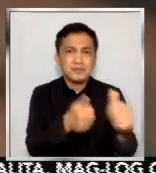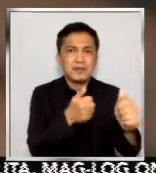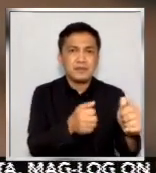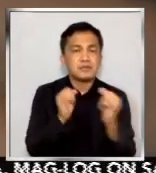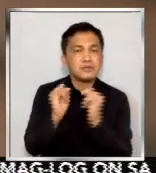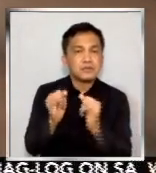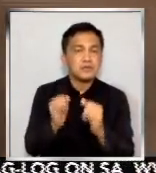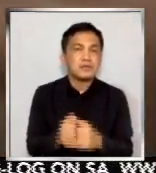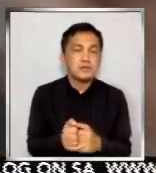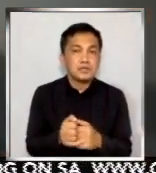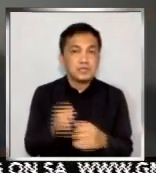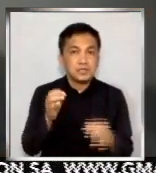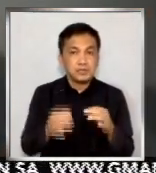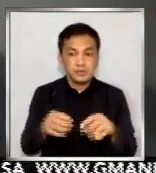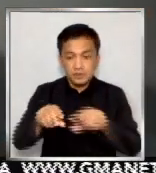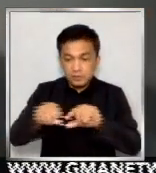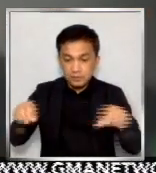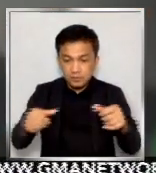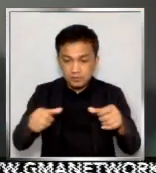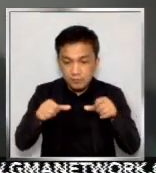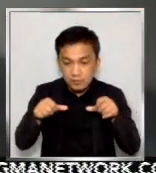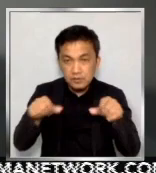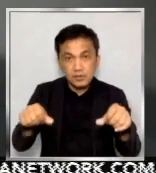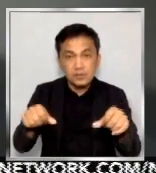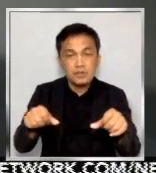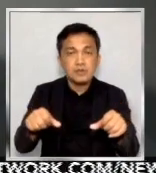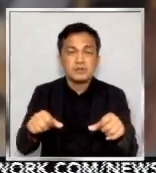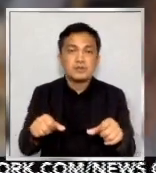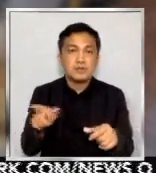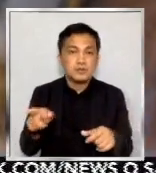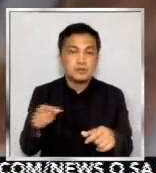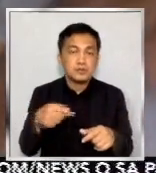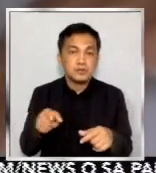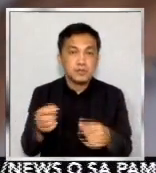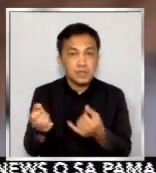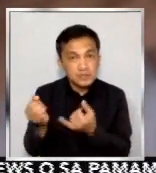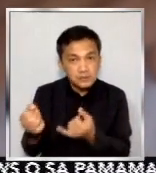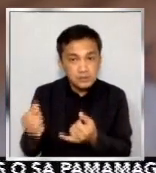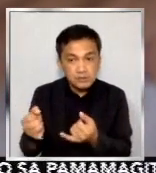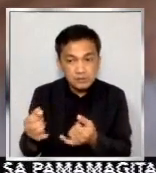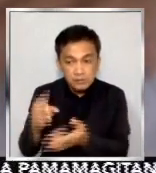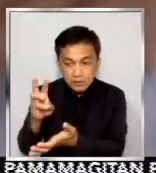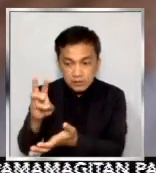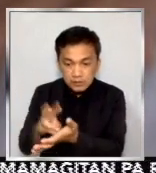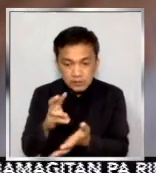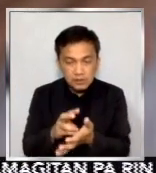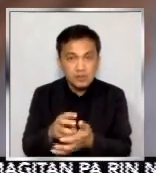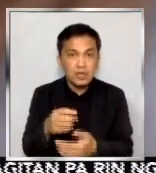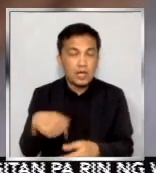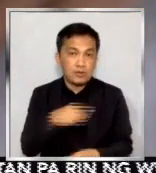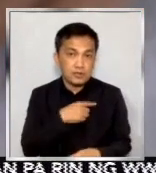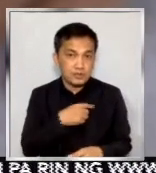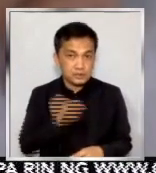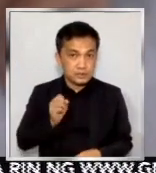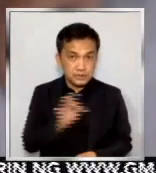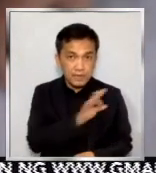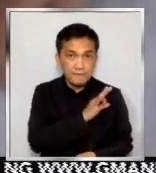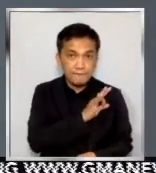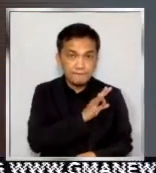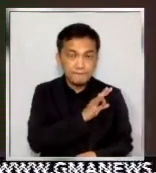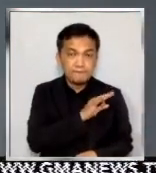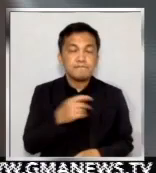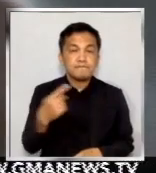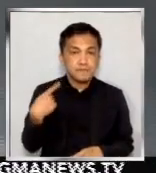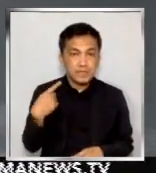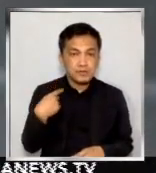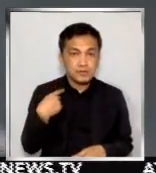Pag dinidikitan ho kayo na ating mga installation sites, ng mga tauhan namin, meron po kaming handheld device.